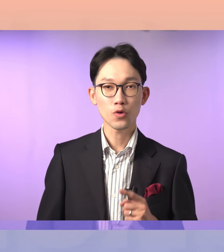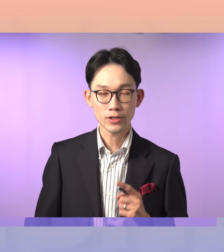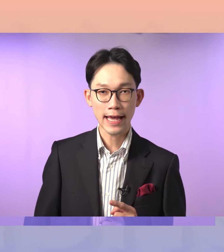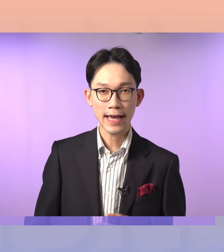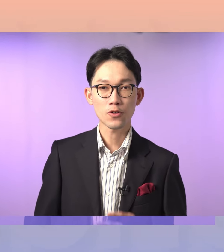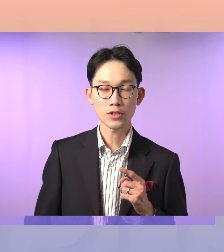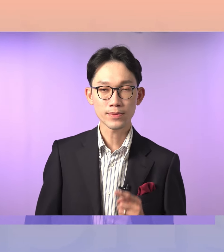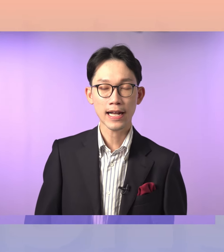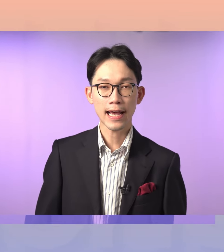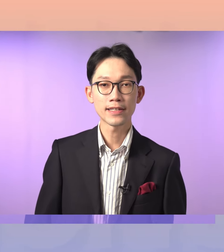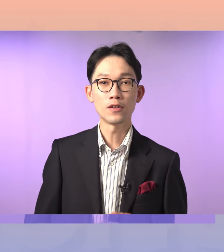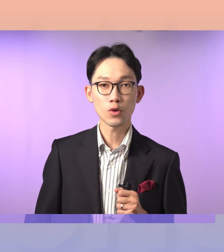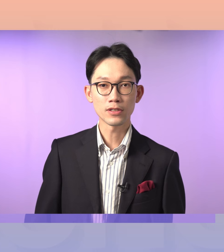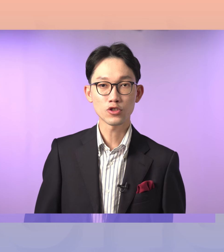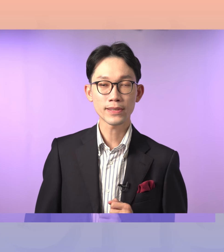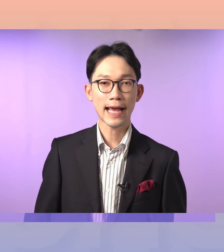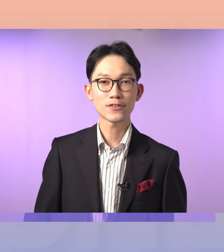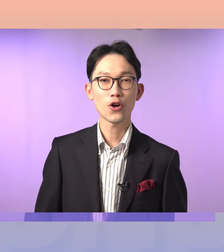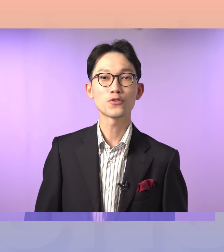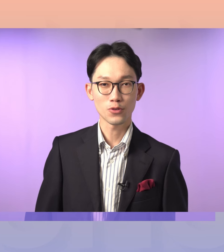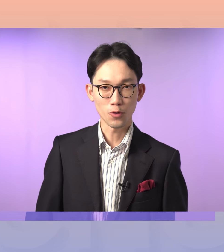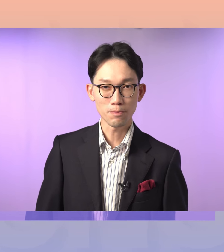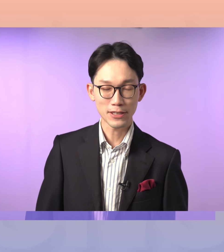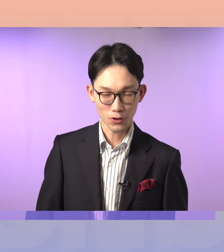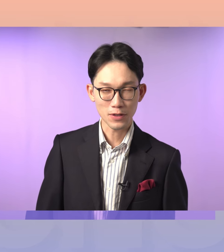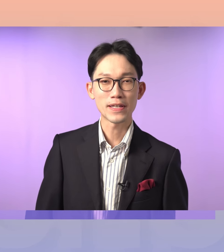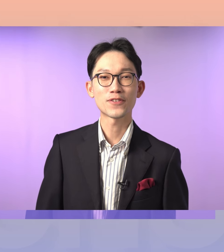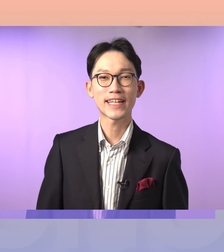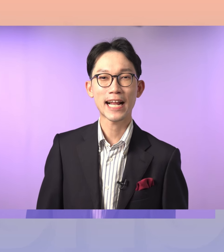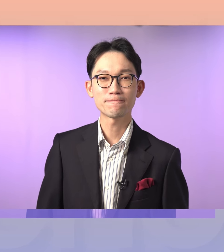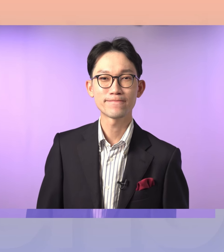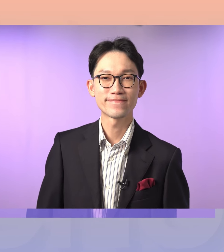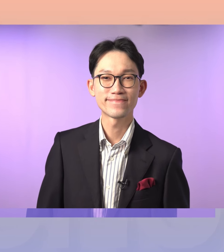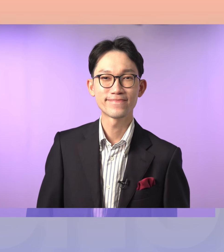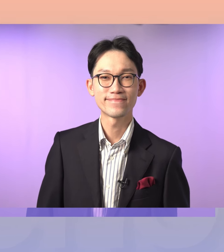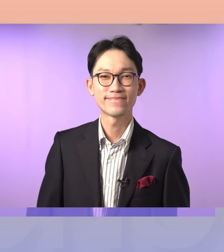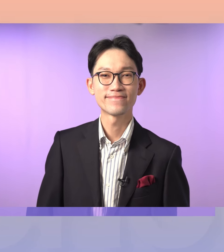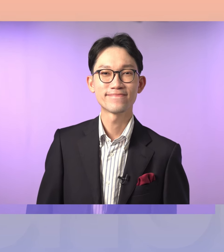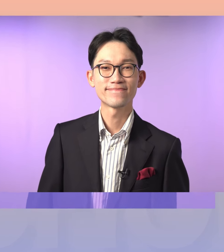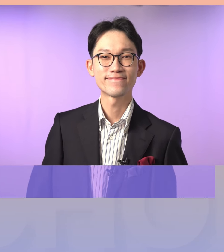ไลค์กดแชร์กด Subscribe รวมถึงซุปเปอร์แตงช่อง YouTube มติชนทีวีกันด้วยนะครับ